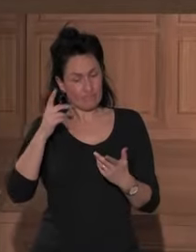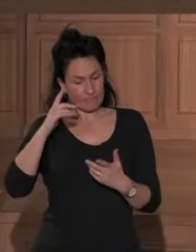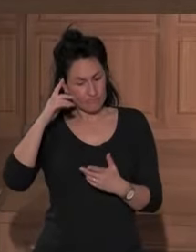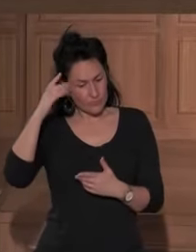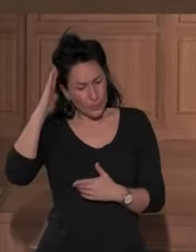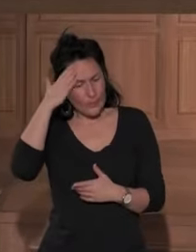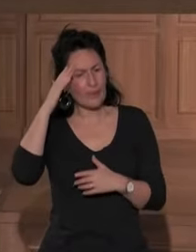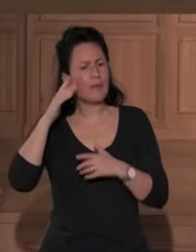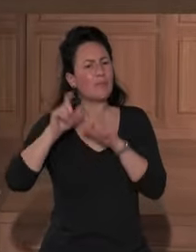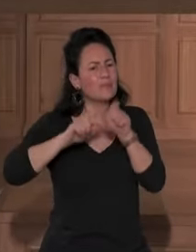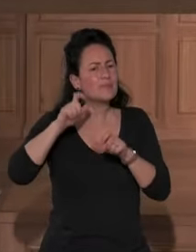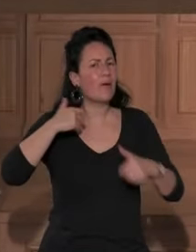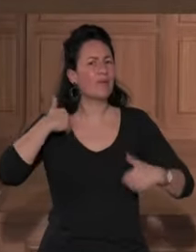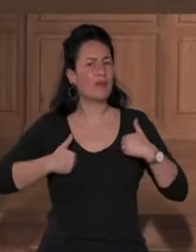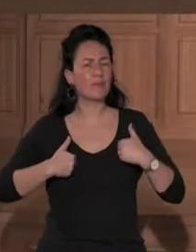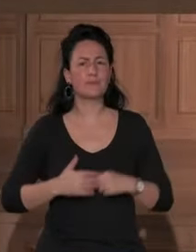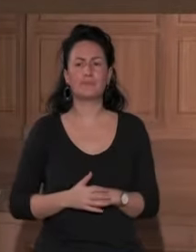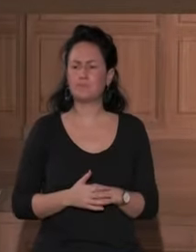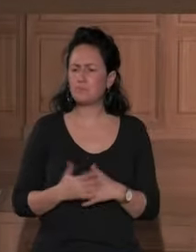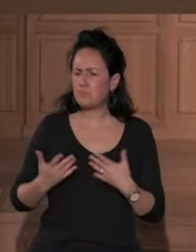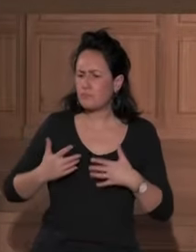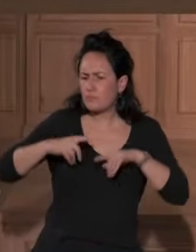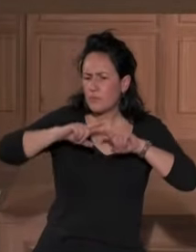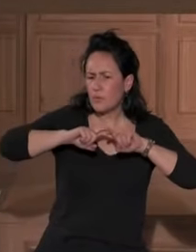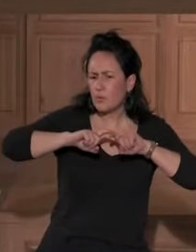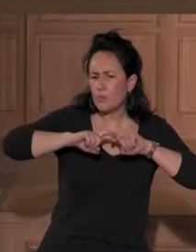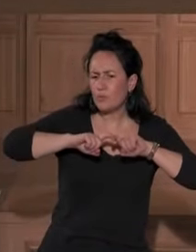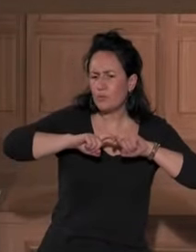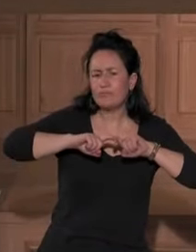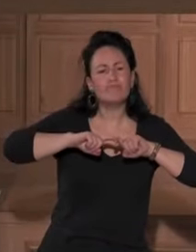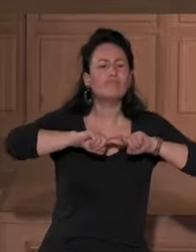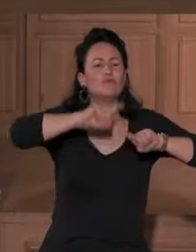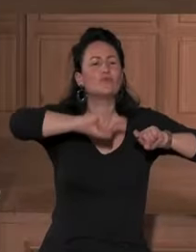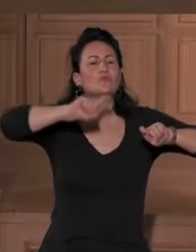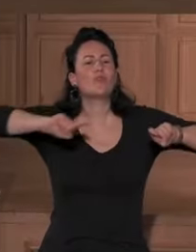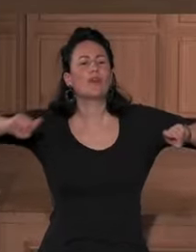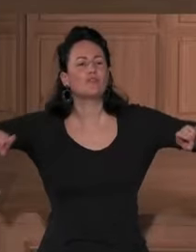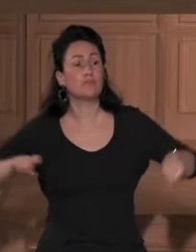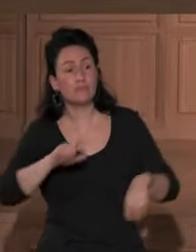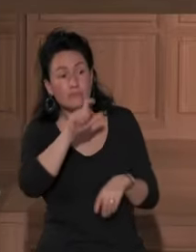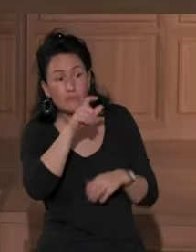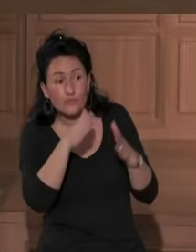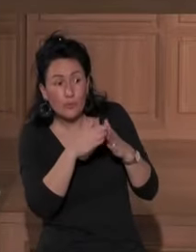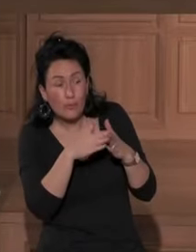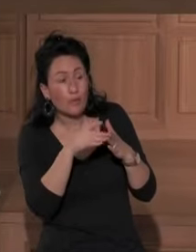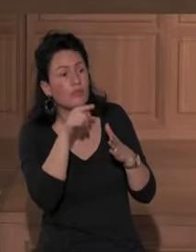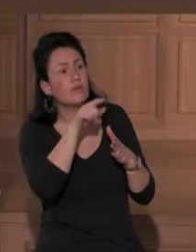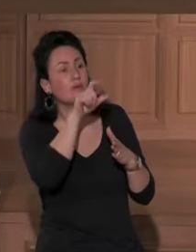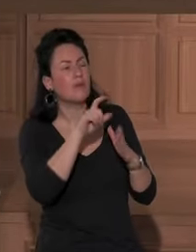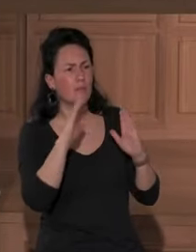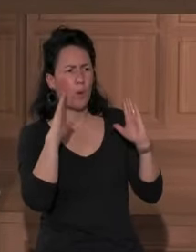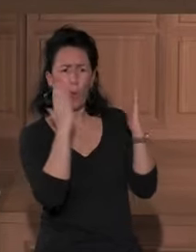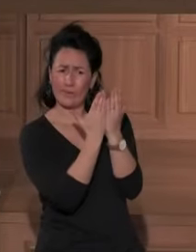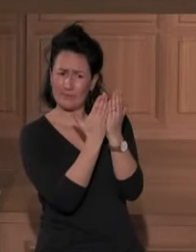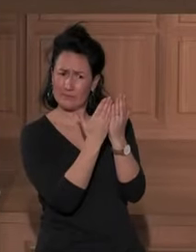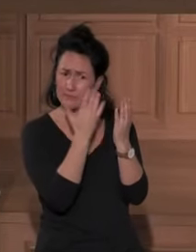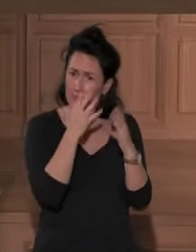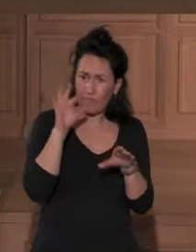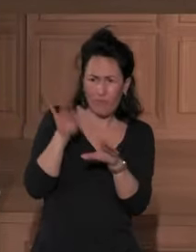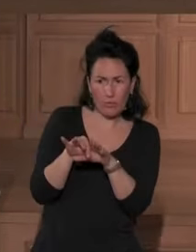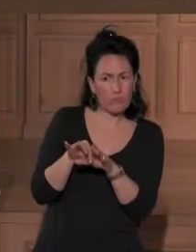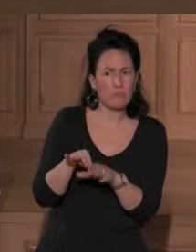n'est pas dans les sondages, je vous demandais à un autiste s'il va voter pour quelqu'un, vous n'allez rien donner du tout. Mmh. Donc, si vous voulez, un